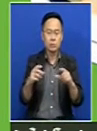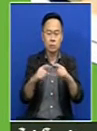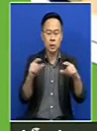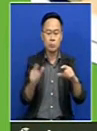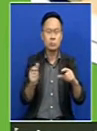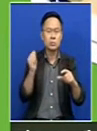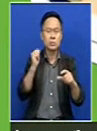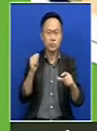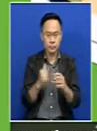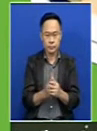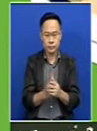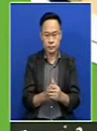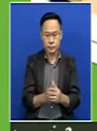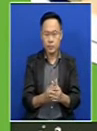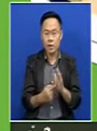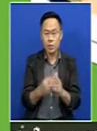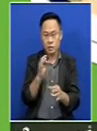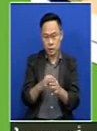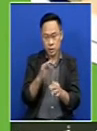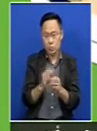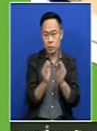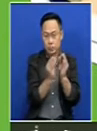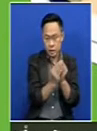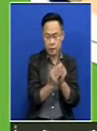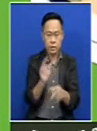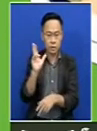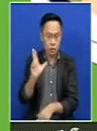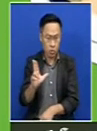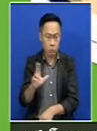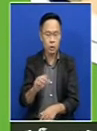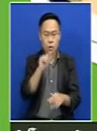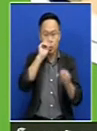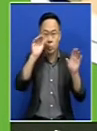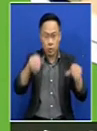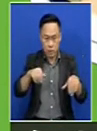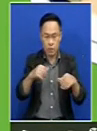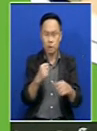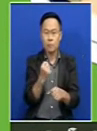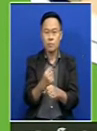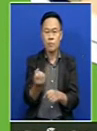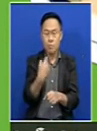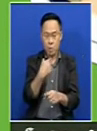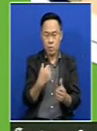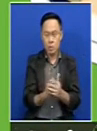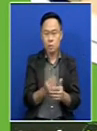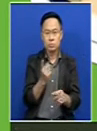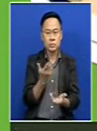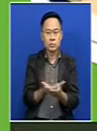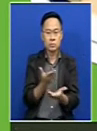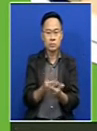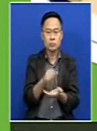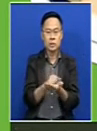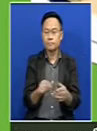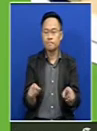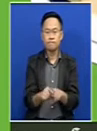นก็ตามก็มีตัวแทนจากทั้งธนาคารกรุงเทพธนาคารกสิกรไทยธนาคารกรุงไทยก็เป็นแบงก์ใหญ่ทั้งนั้นยืน